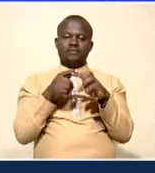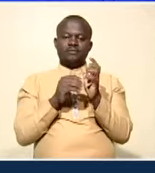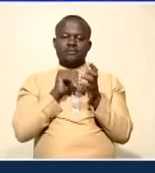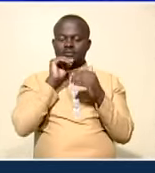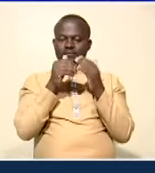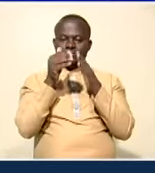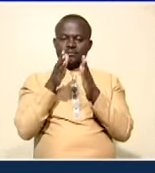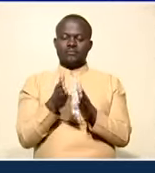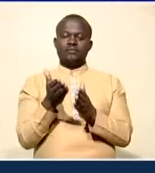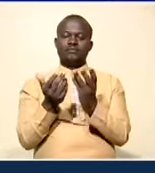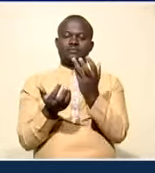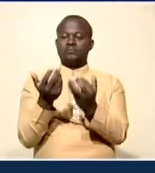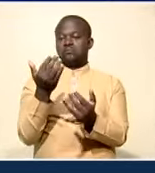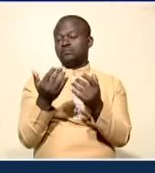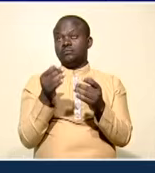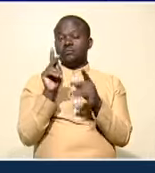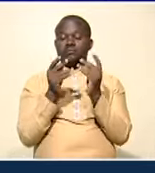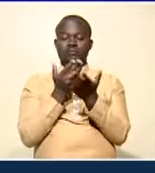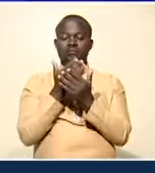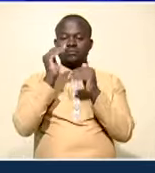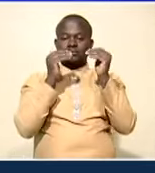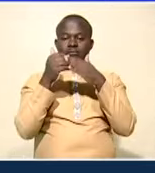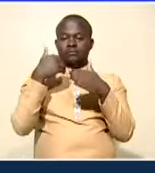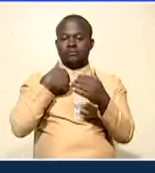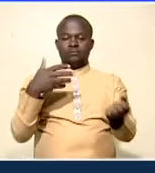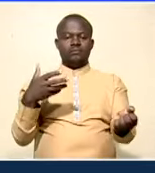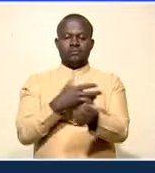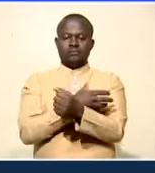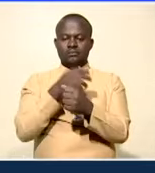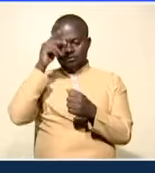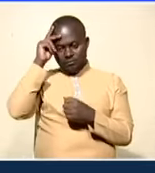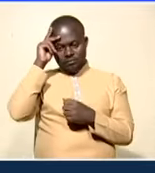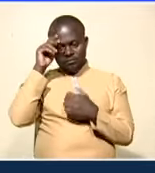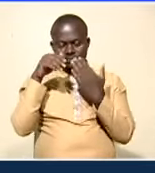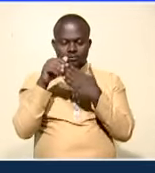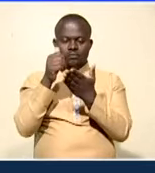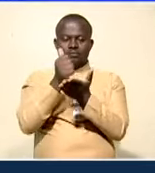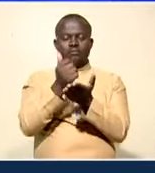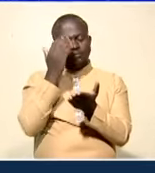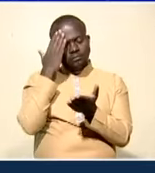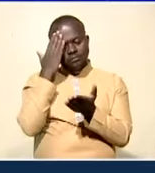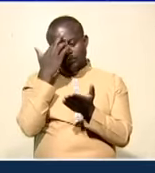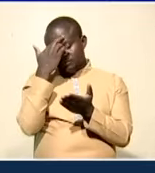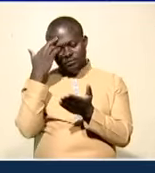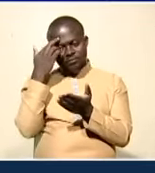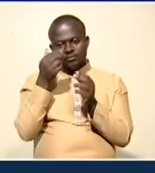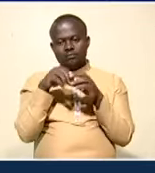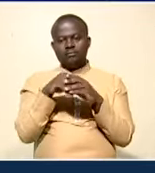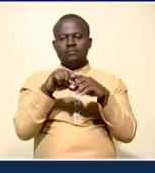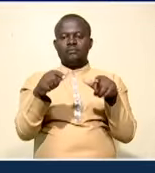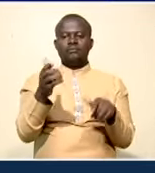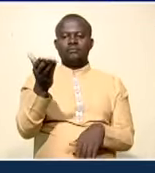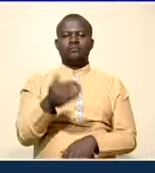muntu wahacanye abaturage bakaba basaba ko inzego zibifitiye ubushobozi n'ubumenyi zibafasha kumenya icyabaye muri ubwo butaka.